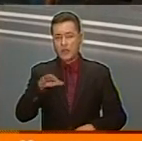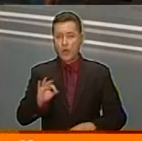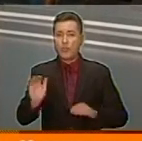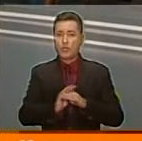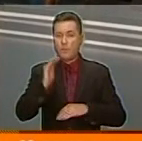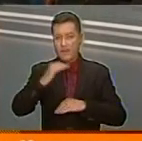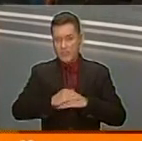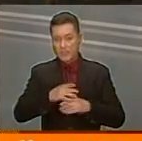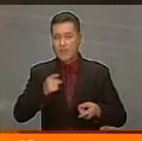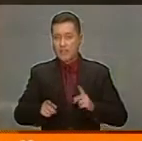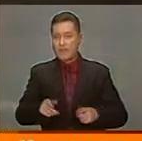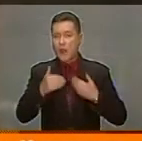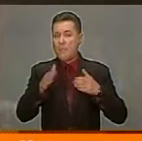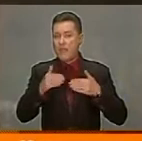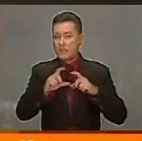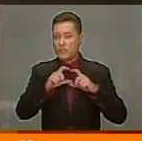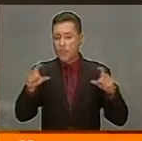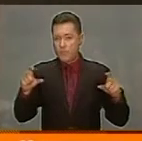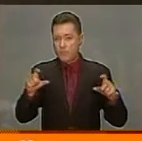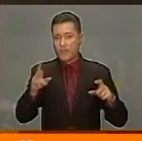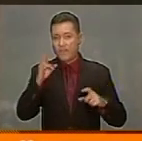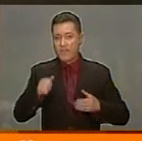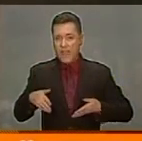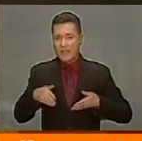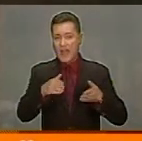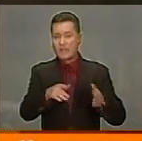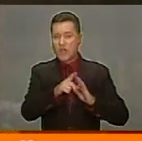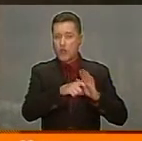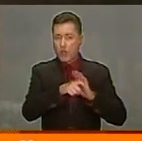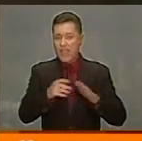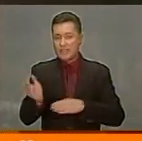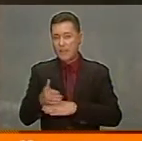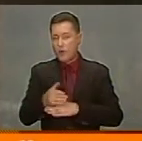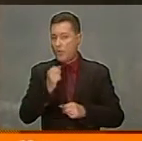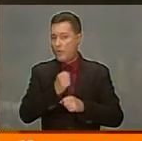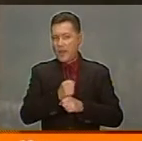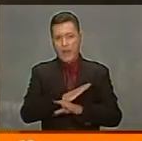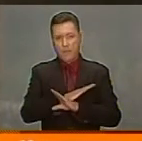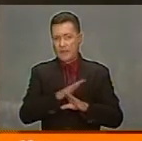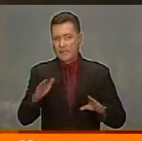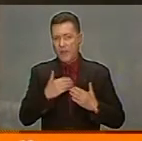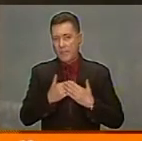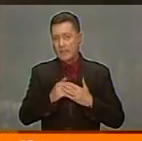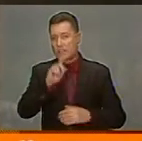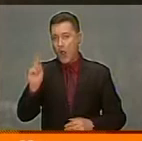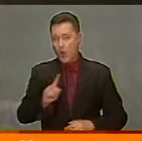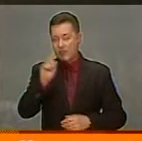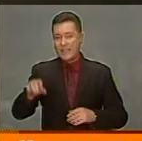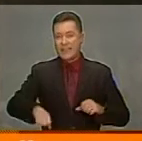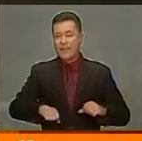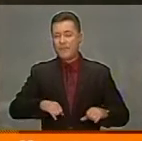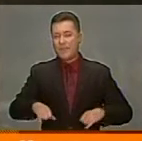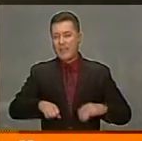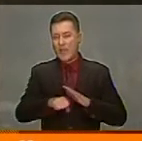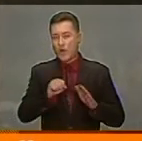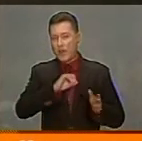Добрий вечір, Віта. Насправді перепускний пункт Новотроїцьке, що на трасі Донецьк-Маріуполь, не працював близько години. Власне, терористи цілилися не так